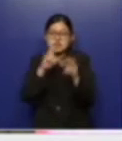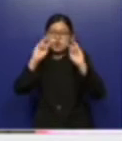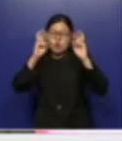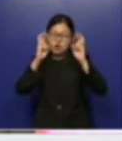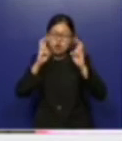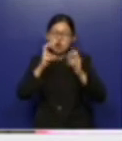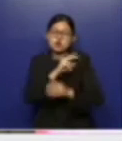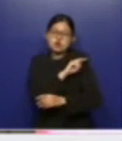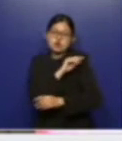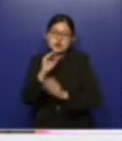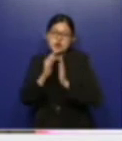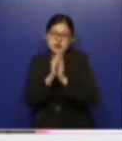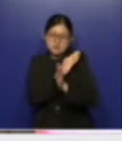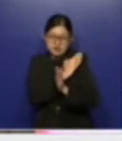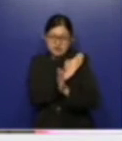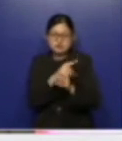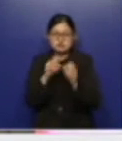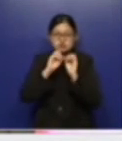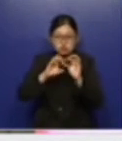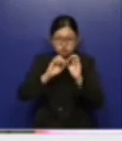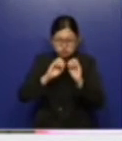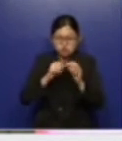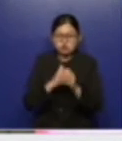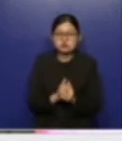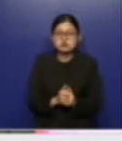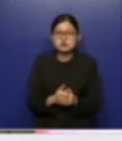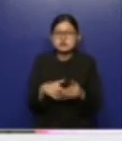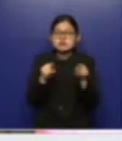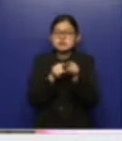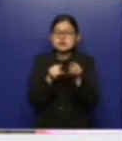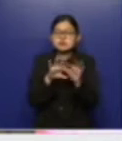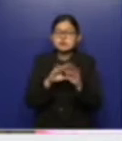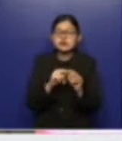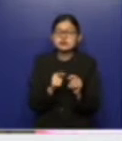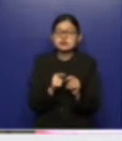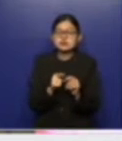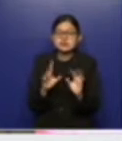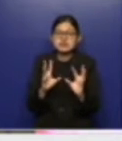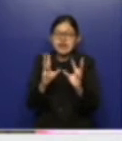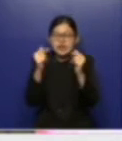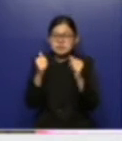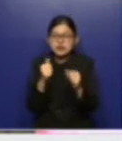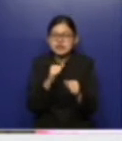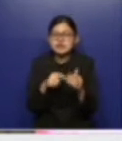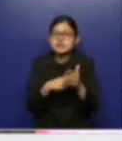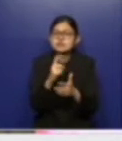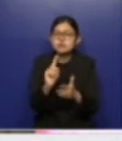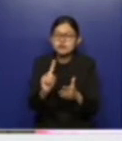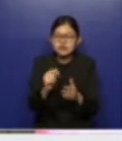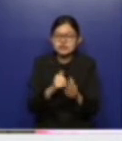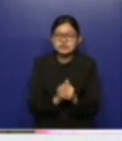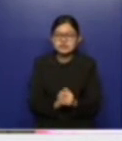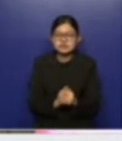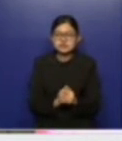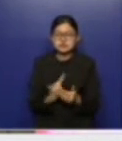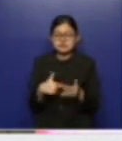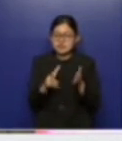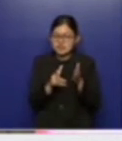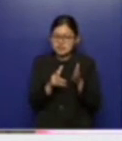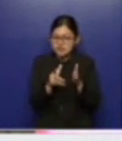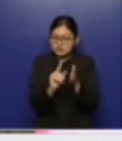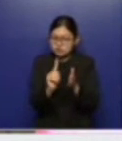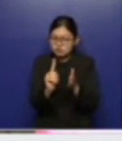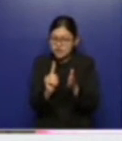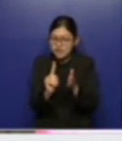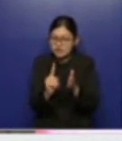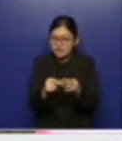ของวัดพระธรรมกาย DMC เหมือนกันปรากฏว่าหายไปเพราะอะไรมีการหาช่องทางที่จะให้การก